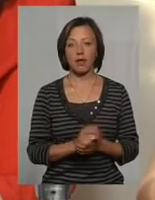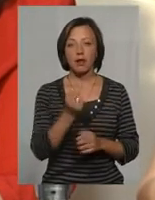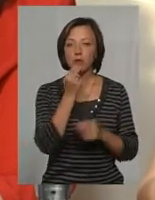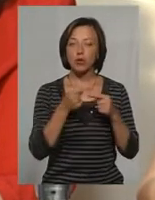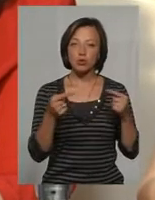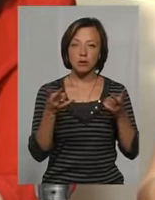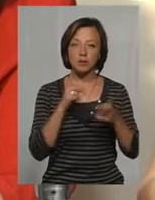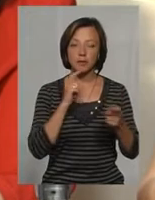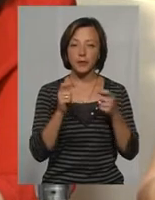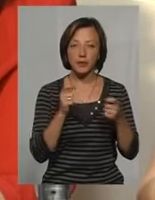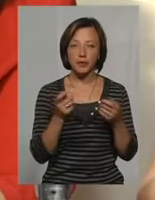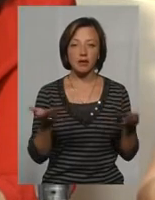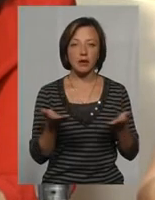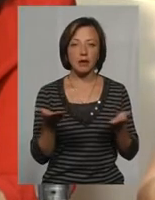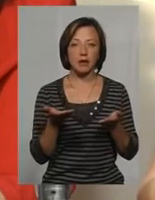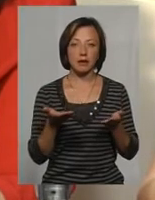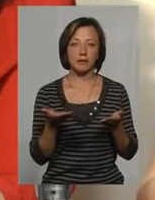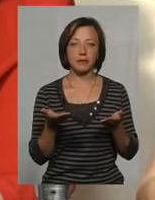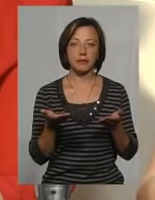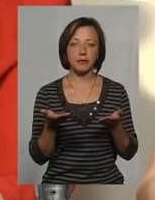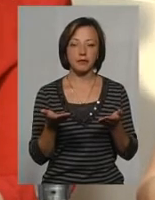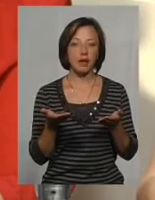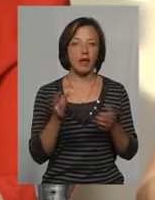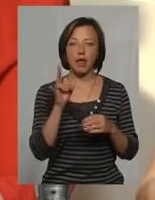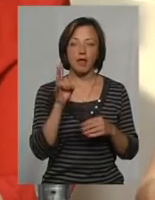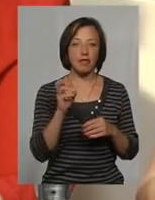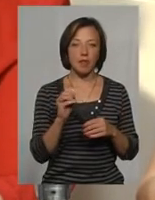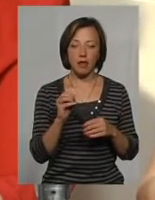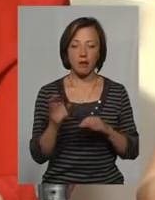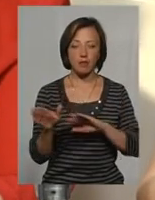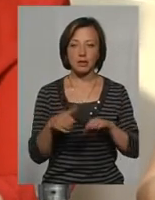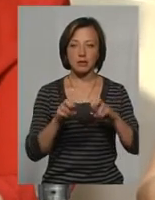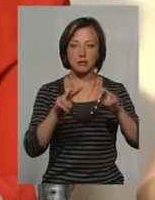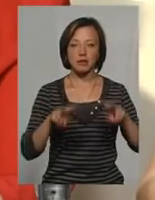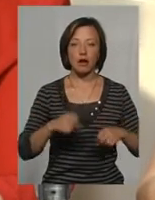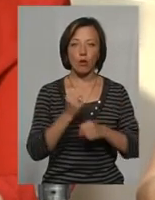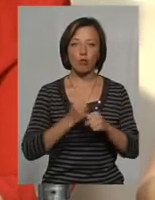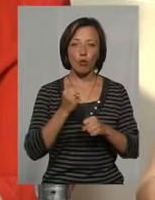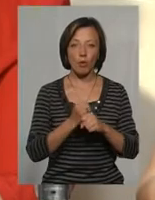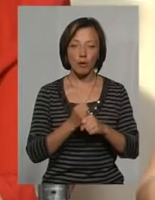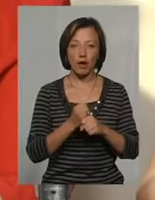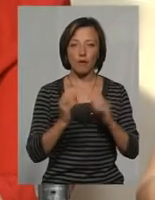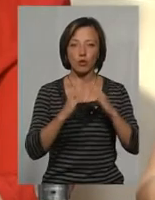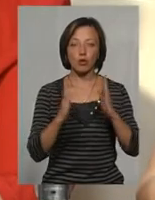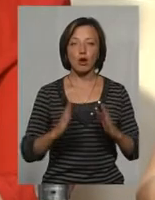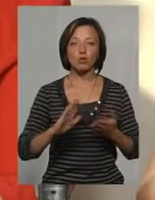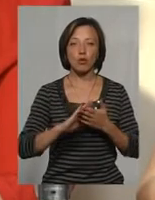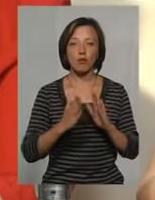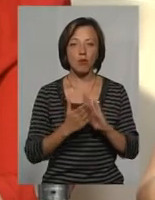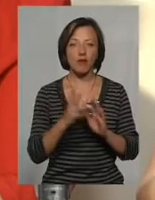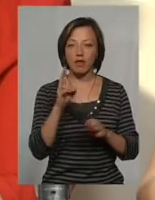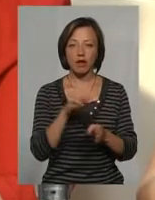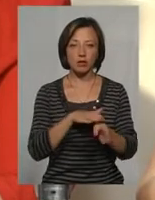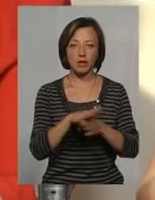Продуктів, які не пройшли спеціальної обробки, тобто в домашніх умовах не